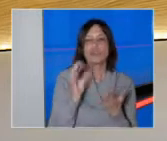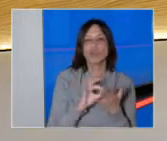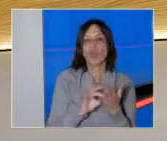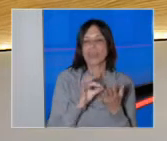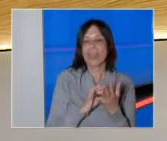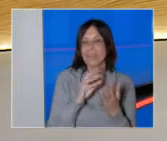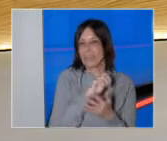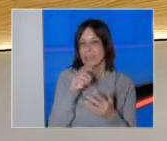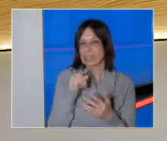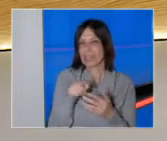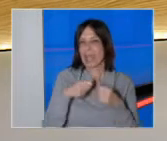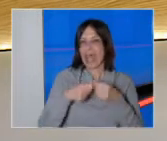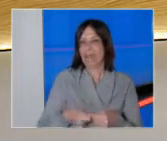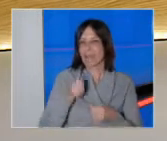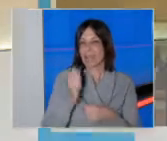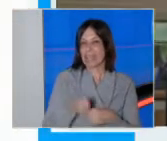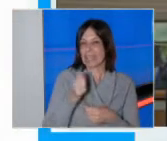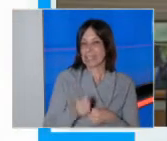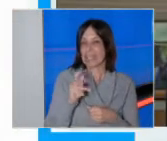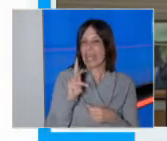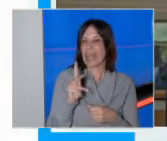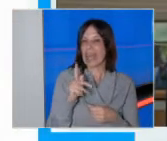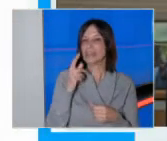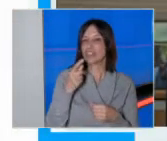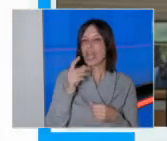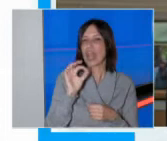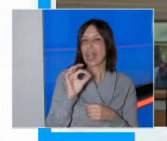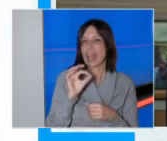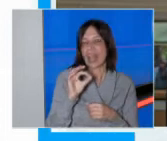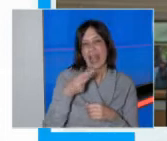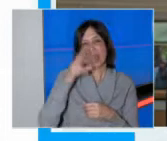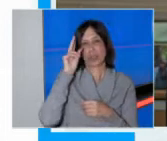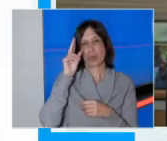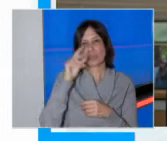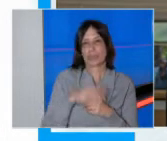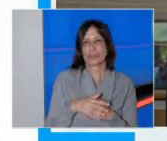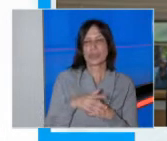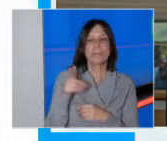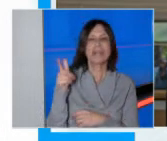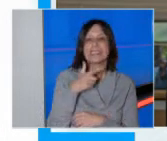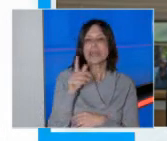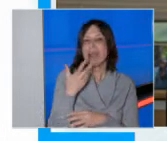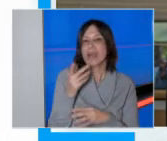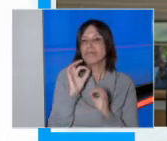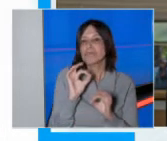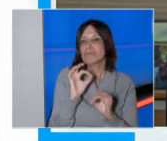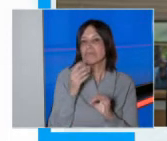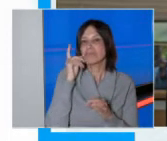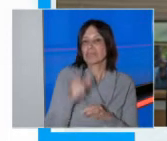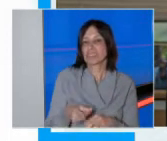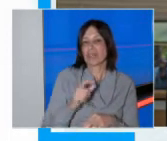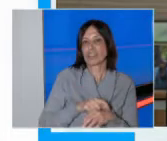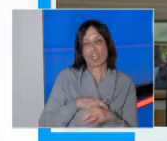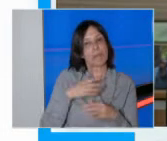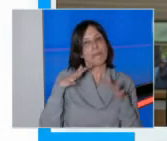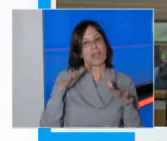העניין הזה חבר הכנסת אריאל קלנר מהליכוד. מצלמה בכל קלפי וסריקת פרוטוקול עם צו השעה, מברך על החלטת ועדת